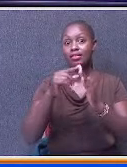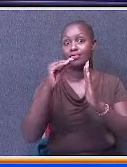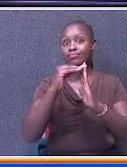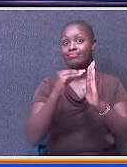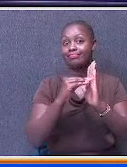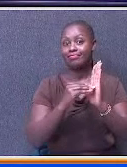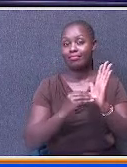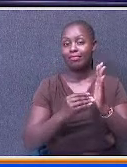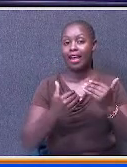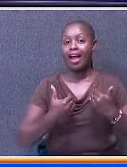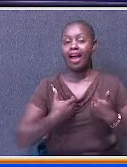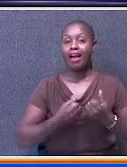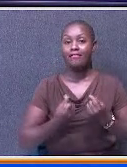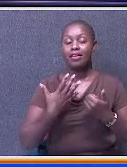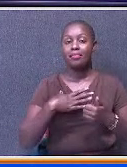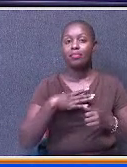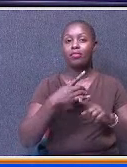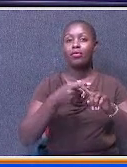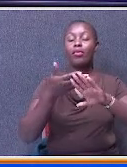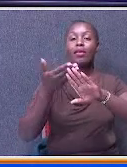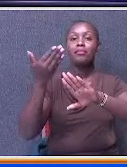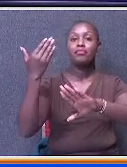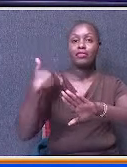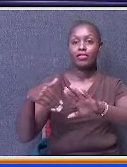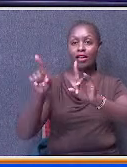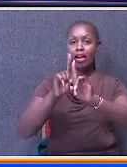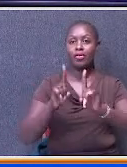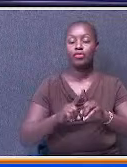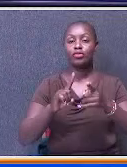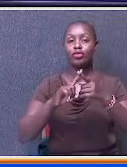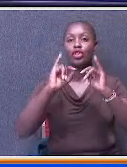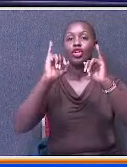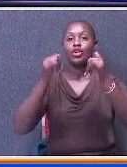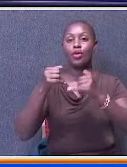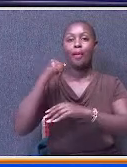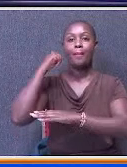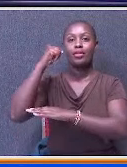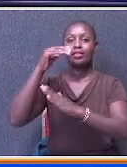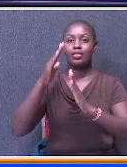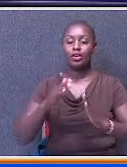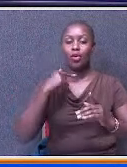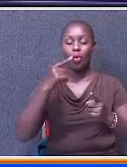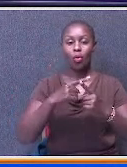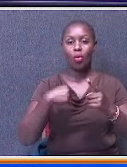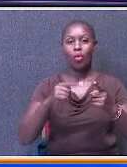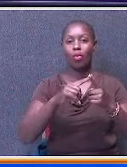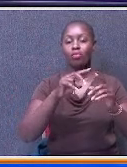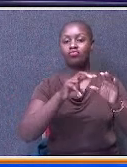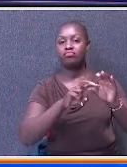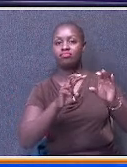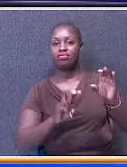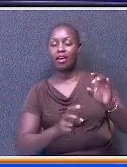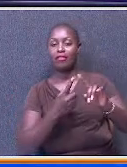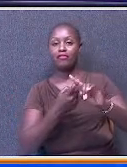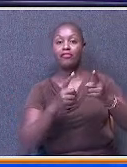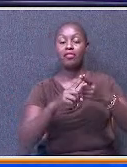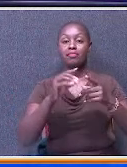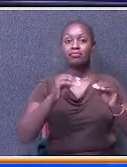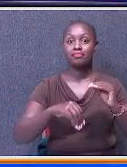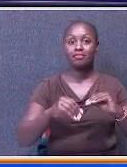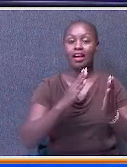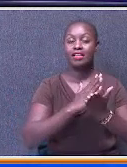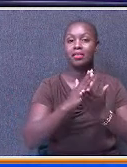imewajumuisha makatibu wa kitambo pamoja na wanasiasa waliobwagwa kwenye uchaguzi mkuu wa Agosti 9, miongoni mwao